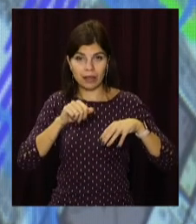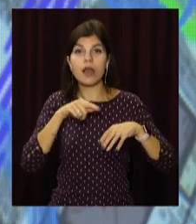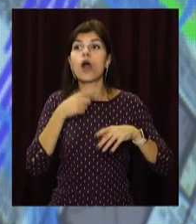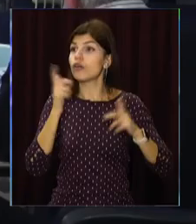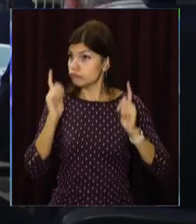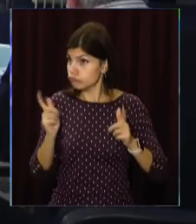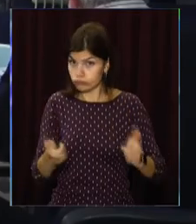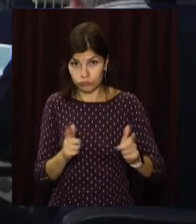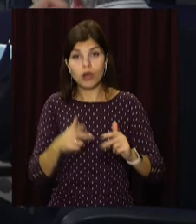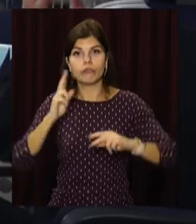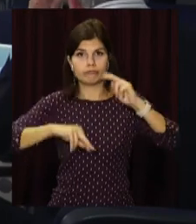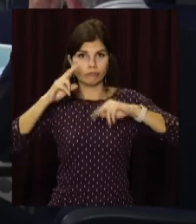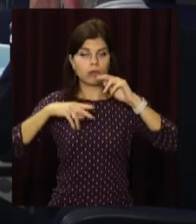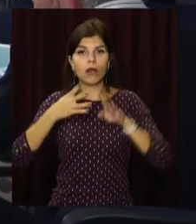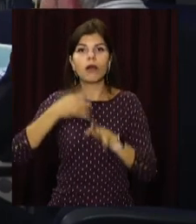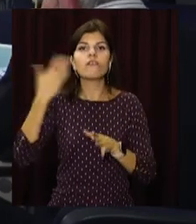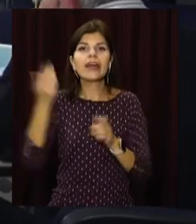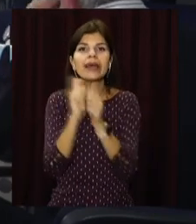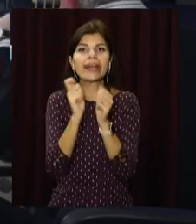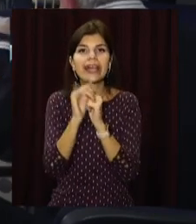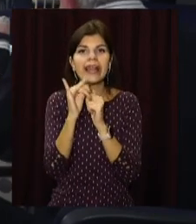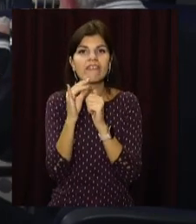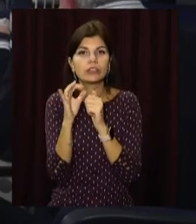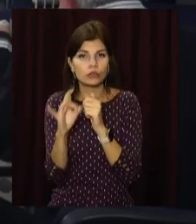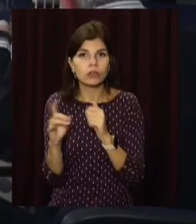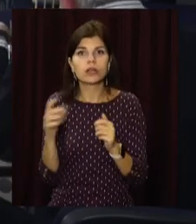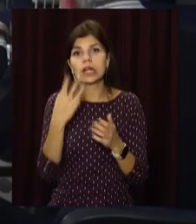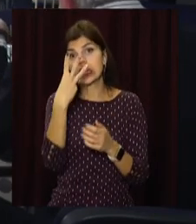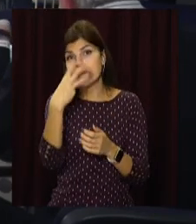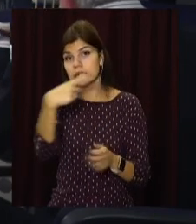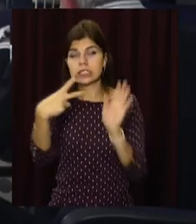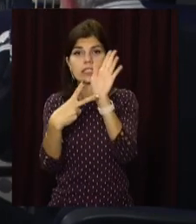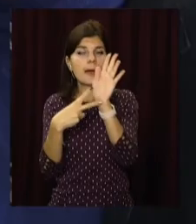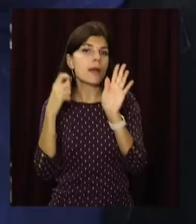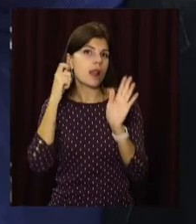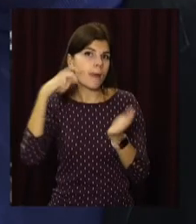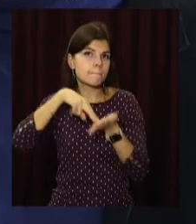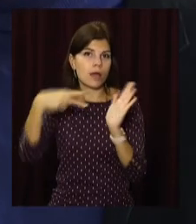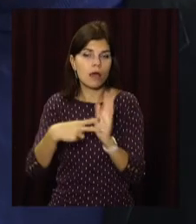Дома зводитимуть коштом інвесторів. На роботи 3-7 років.